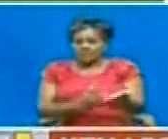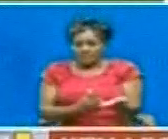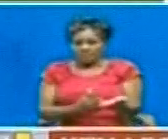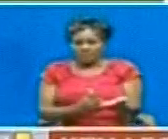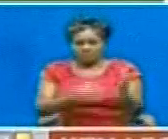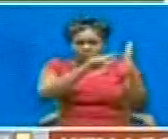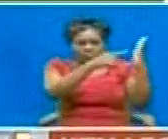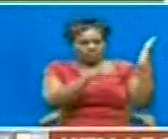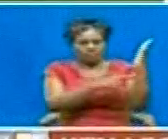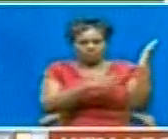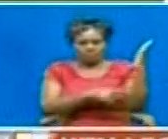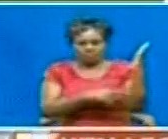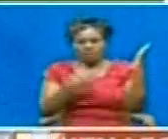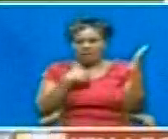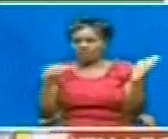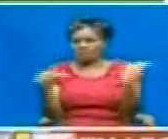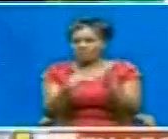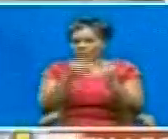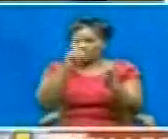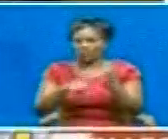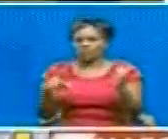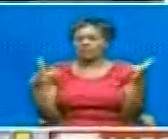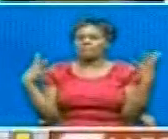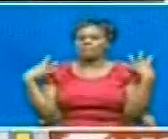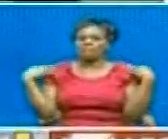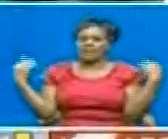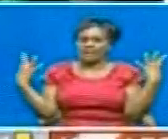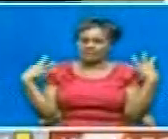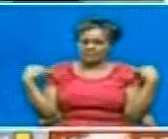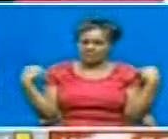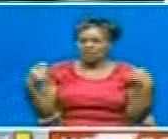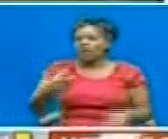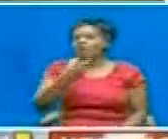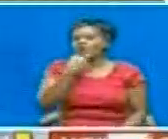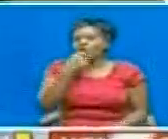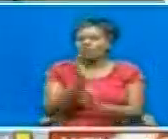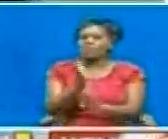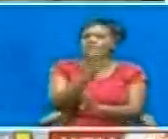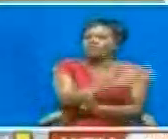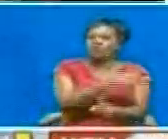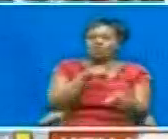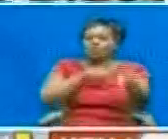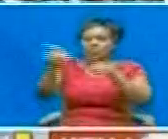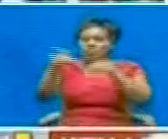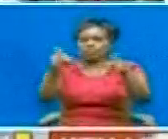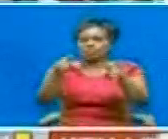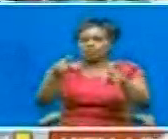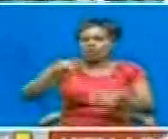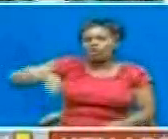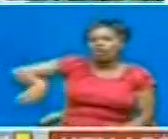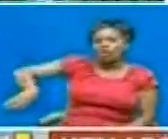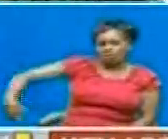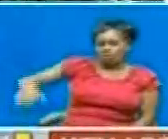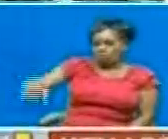ambazo zinaleta hosama huu ni matayarisho. Ukiangalia kama timu ya Gor Mahia, kabla hawajasafiri kwenda nchini